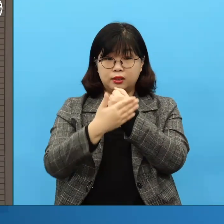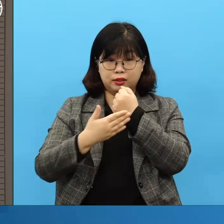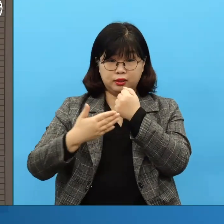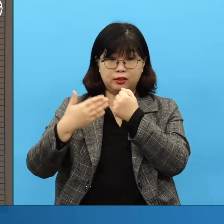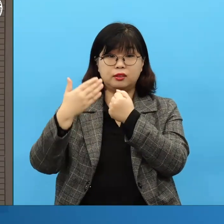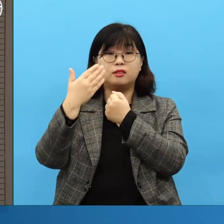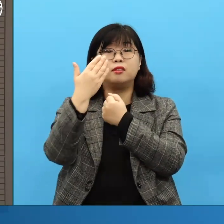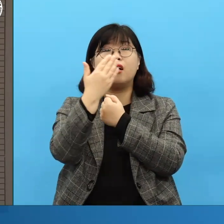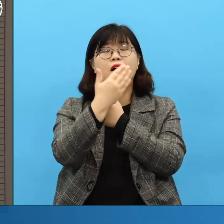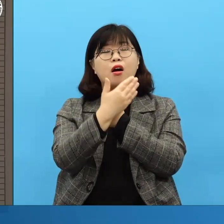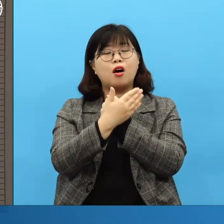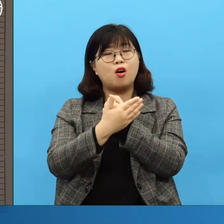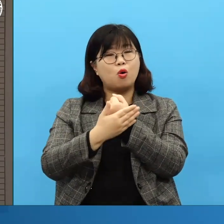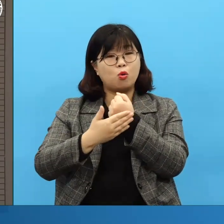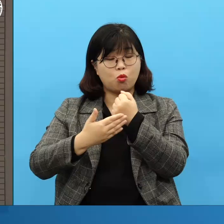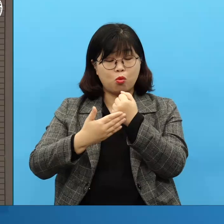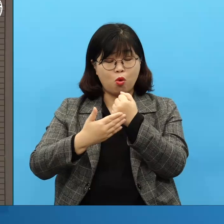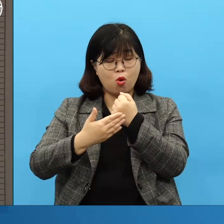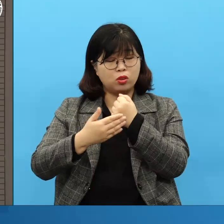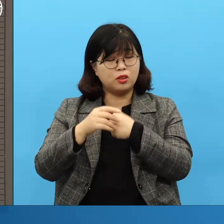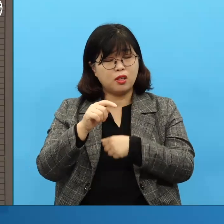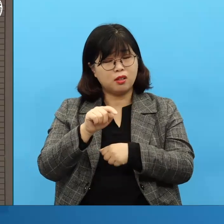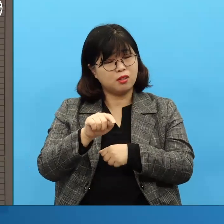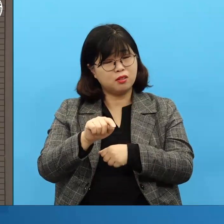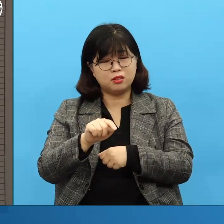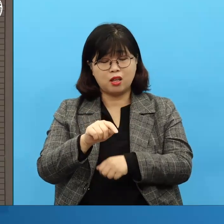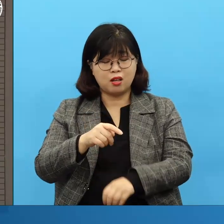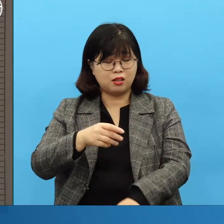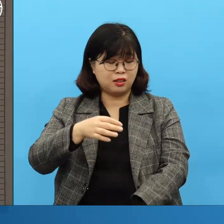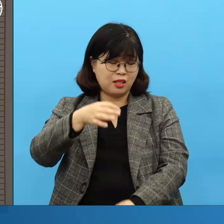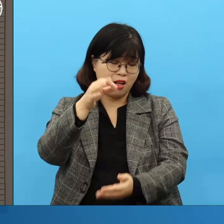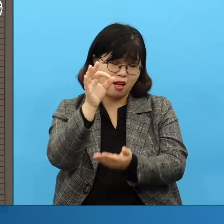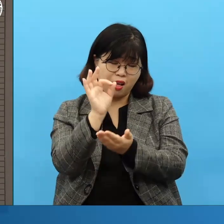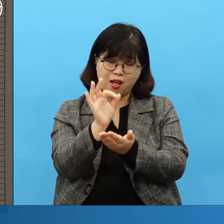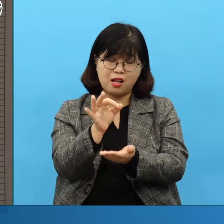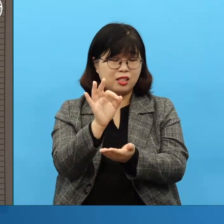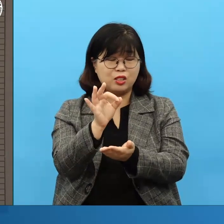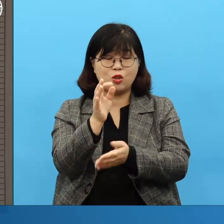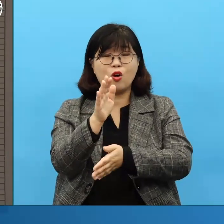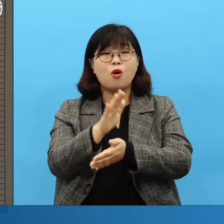하나님의 은혜로 이